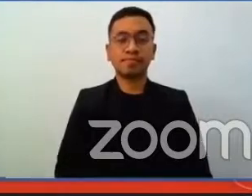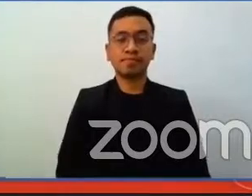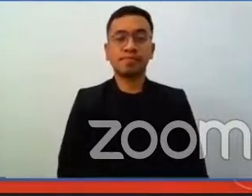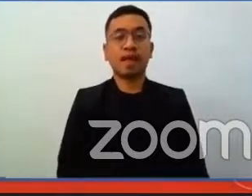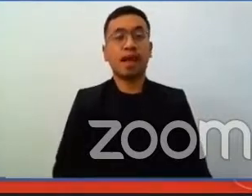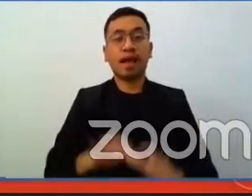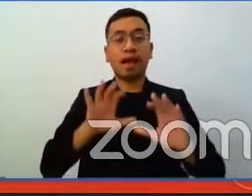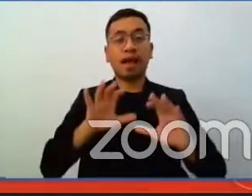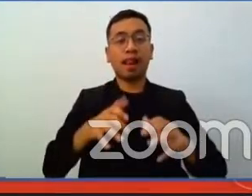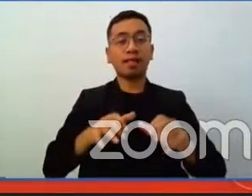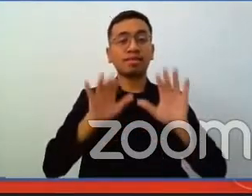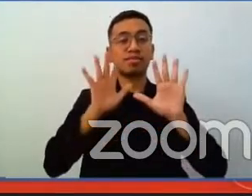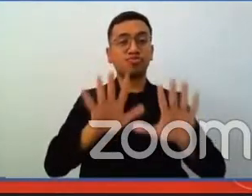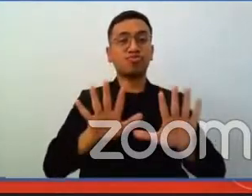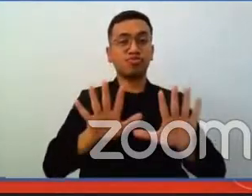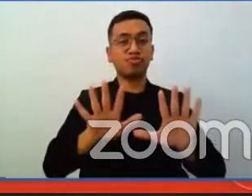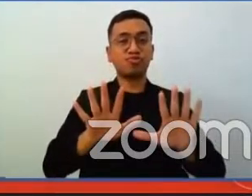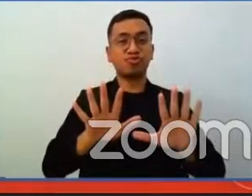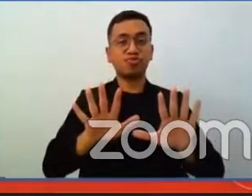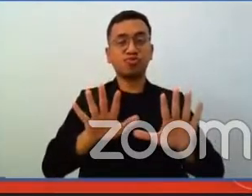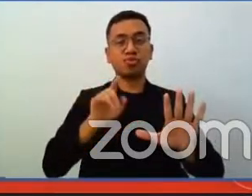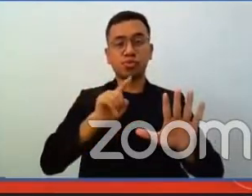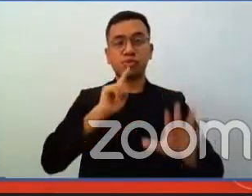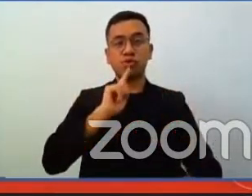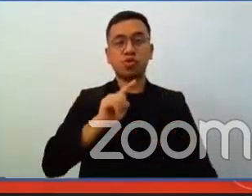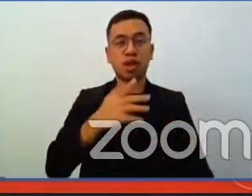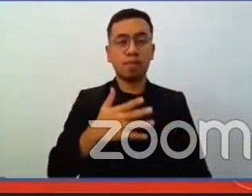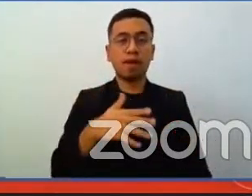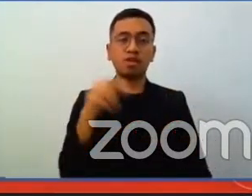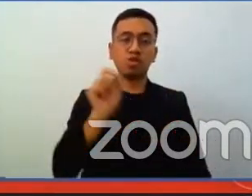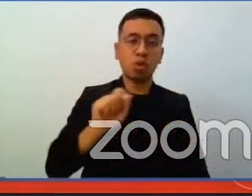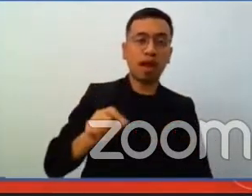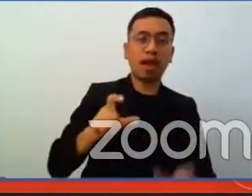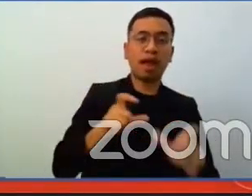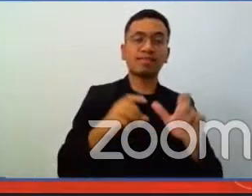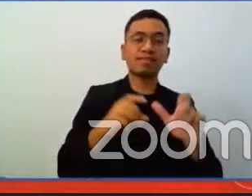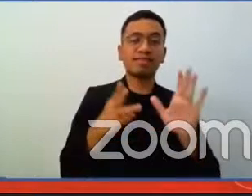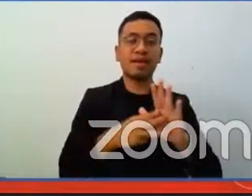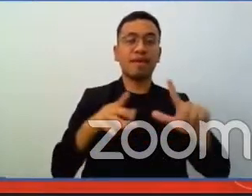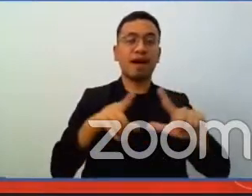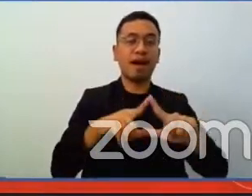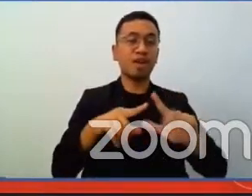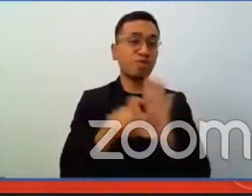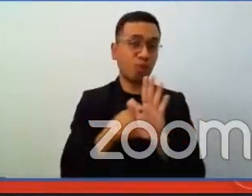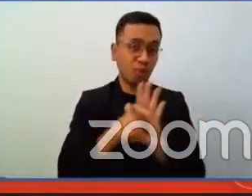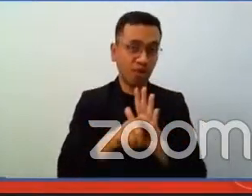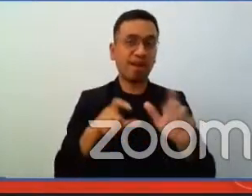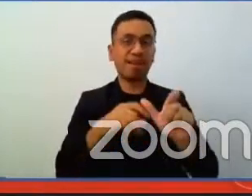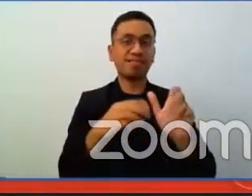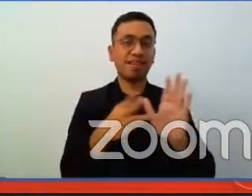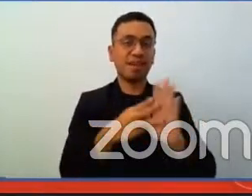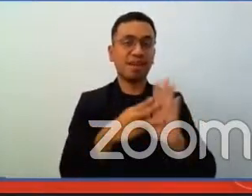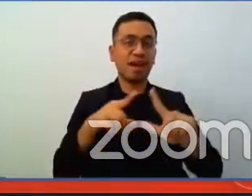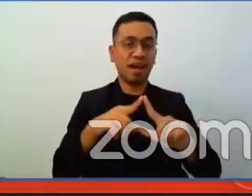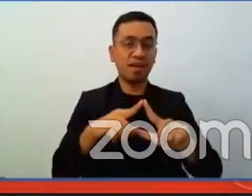dibutuhkan di kelas 10 terkait dengan di sekolah menengah atas, misalnya